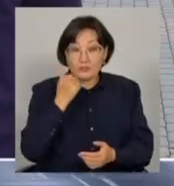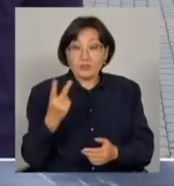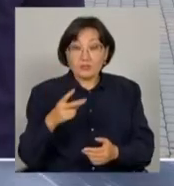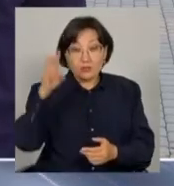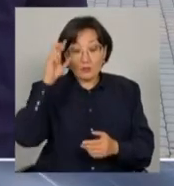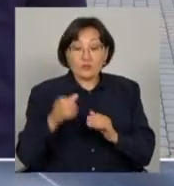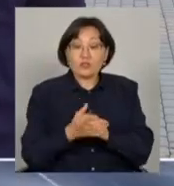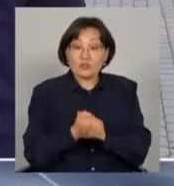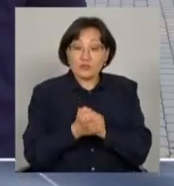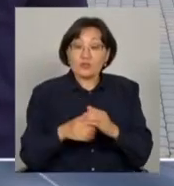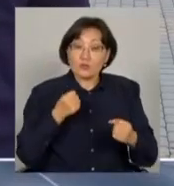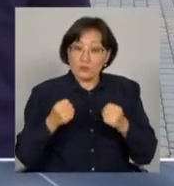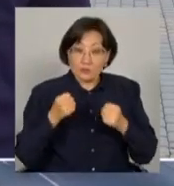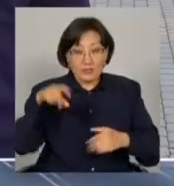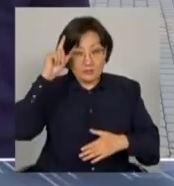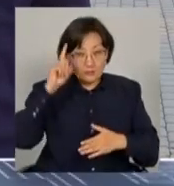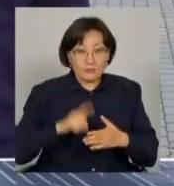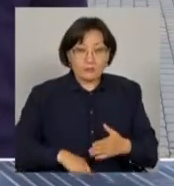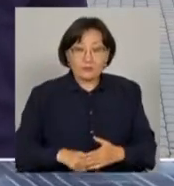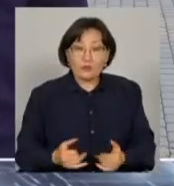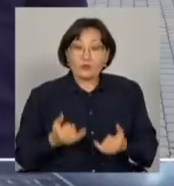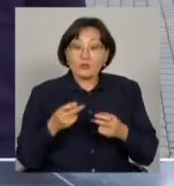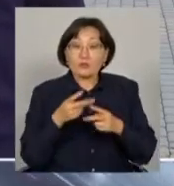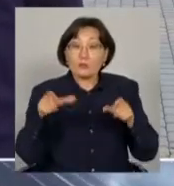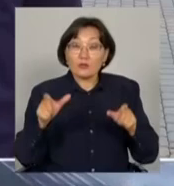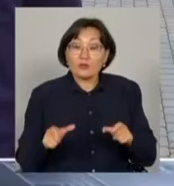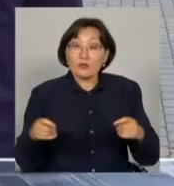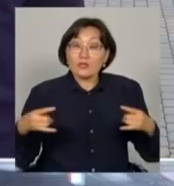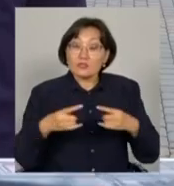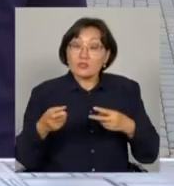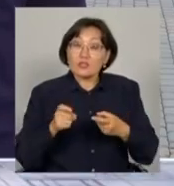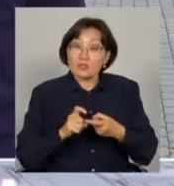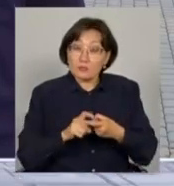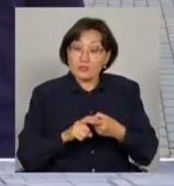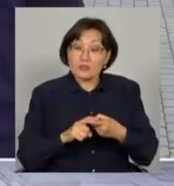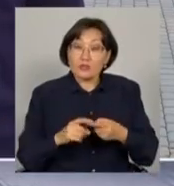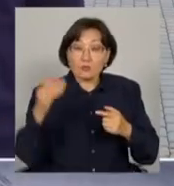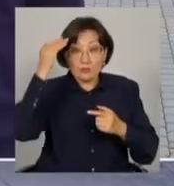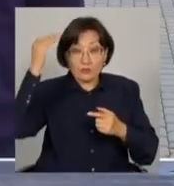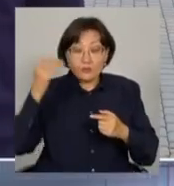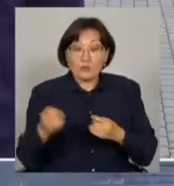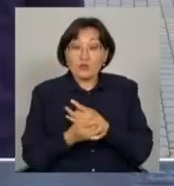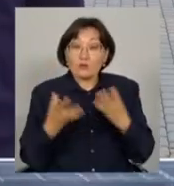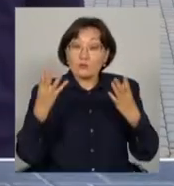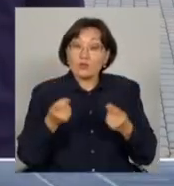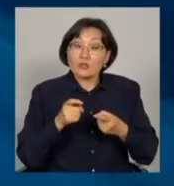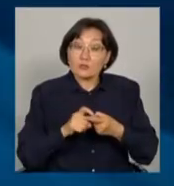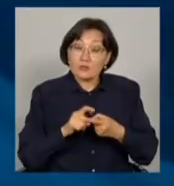ел достығы ұзағынан болады деп сенеміз. Құрметті көрермен, бізбен тікелей байланысқа шығып, Тәжікстанның мәдени